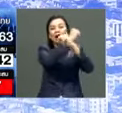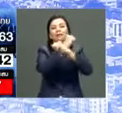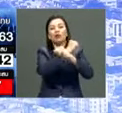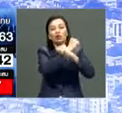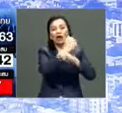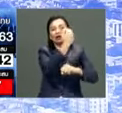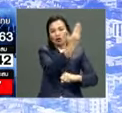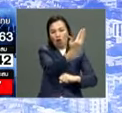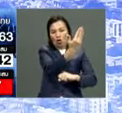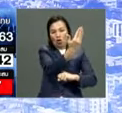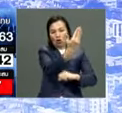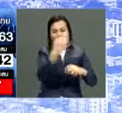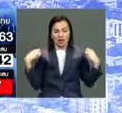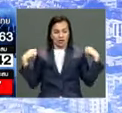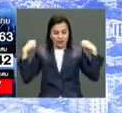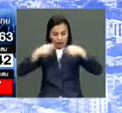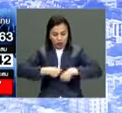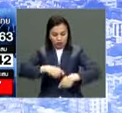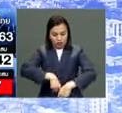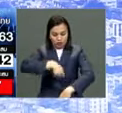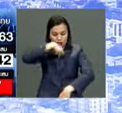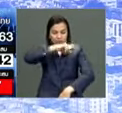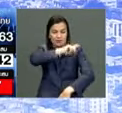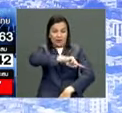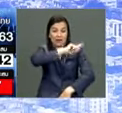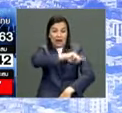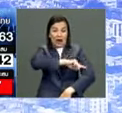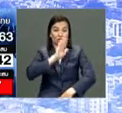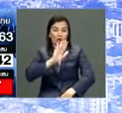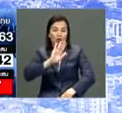ดีและได้มีการนำตัวญาติของผู้เสียชีวิตที่อยู่ในบ้านเดียวกันไปตรวจหาเชื้อโควิชแล้วหรือไม่ค่ะครับผมก็เพิ่งได้รับทราบมาจากตามข่าวทางที่ทางสำนักข่าวบางสำนักได้แจ้งขึ้นมานะครับก็ได้ประสานไปอย่างทำกรมควบคุมโรคโดยทางกองโรคติดต่อทั่วไปกับกองระบาดวิทยานะครับก็ชุดข้อมูลการิยะอาอีกชุดนึงก็คือจากทางในแพทย์สสจนะครับในภาษาสาธารณสุขจังหวัดในพื้นที่นะครับตอนนี้ก็ผลยังไม่ได้ชัดเจนนะครับแต่ว่าเท่าที่ทราบยังไม่ได้มีผลว่าเป็นยืนยันในการเป็นวงเป็นอะไรเลยนะครับแต่มาตรการของการเข้าไปอาจจะเห็นเป็นภาพของคนแต่งชุดเดินต่างเต็มที่อันนี้คือมาตรการการป้องกันเป็นPEใส่ชุด PEเข้าไปชุดเนี่ยก็แน่นอนครับต้องเป็นอย่างนั้นแต่ยังไม่ได้มีอะไรที่น่ากังวลหรือน่ากลัวนะครับเอ่อทุกอย่าง